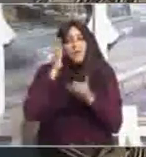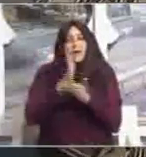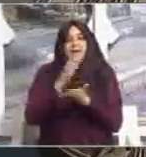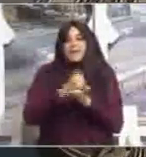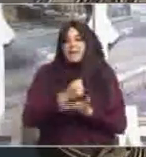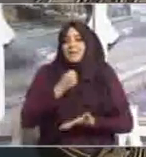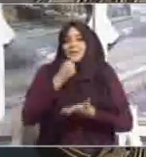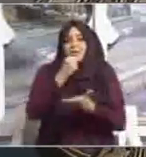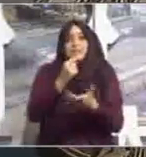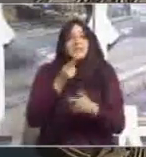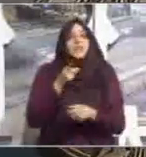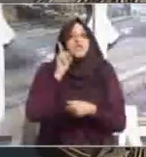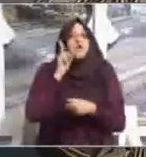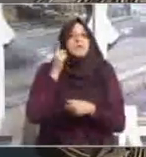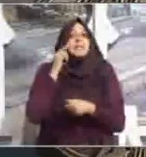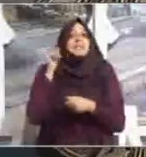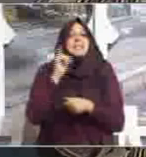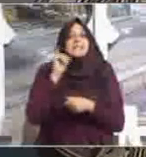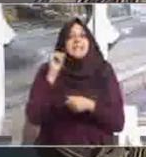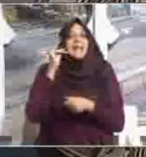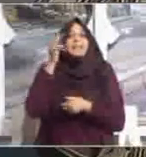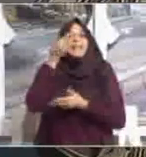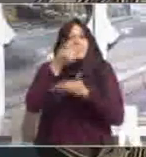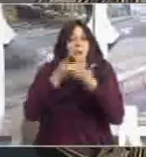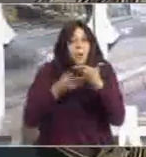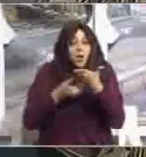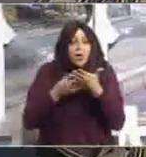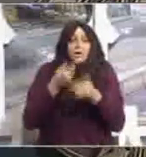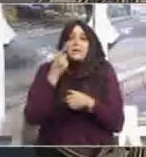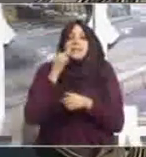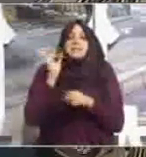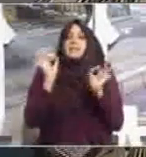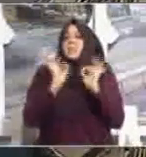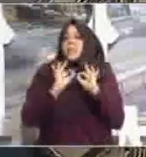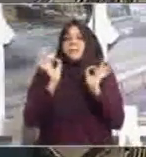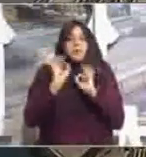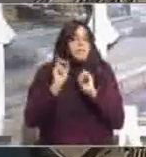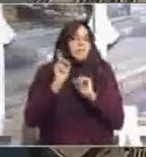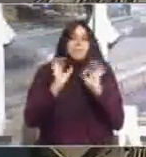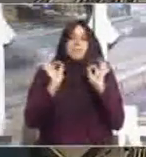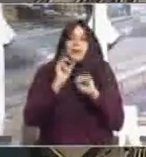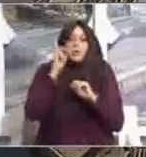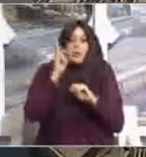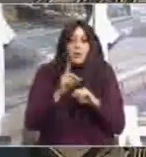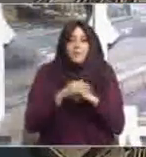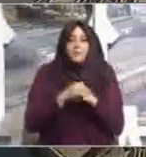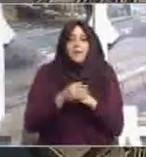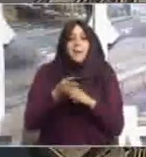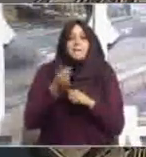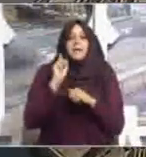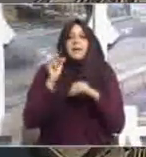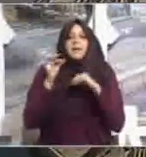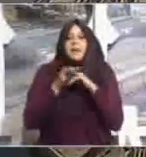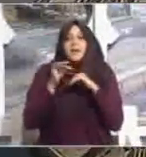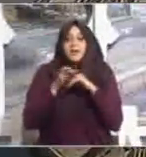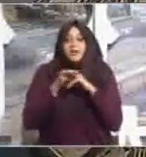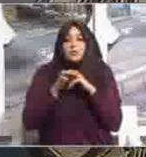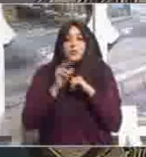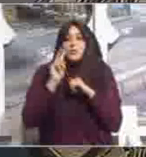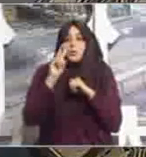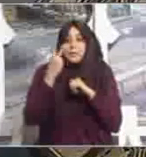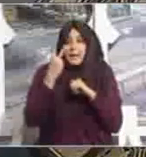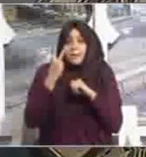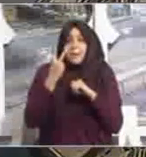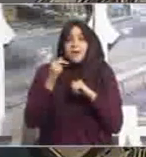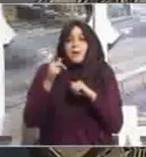طريق الوصية. كان خلى الوصية الله يبارك لما خلى الوصية ما عندوش حق. أما الزوجة الثانية عندها حق ما دام ما